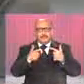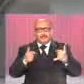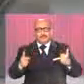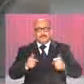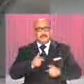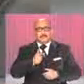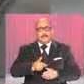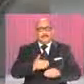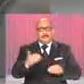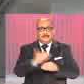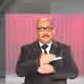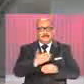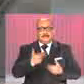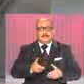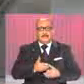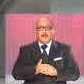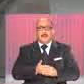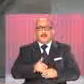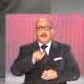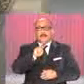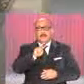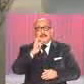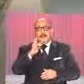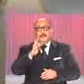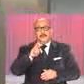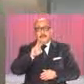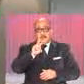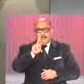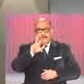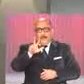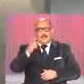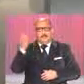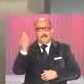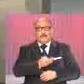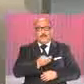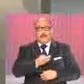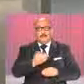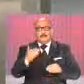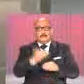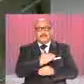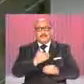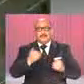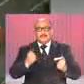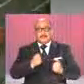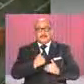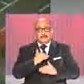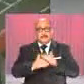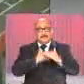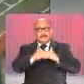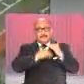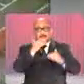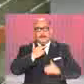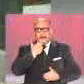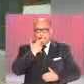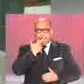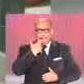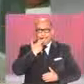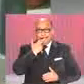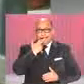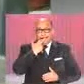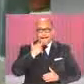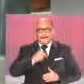الأساسية والطرقات. هو المشروع الفلاحي الأول المختص في إنتاج البيضة الذي